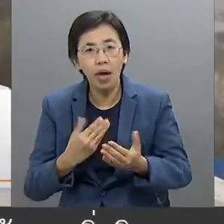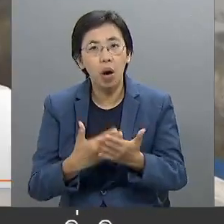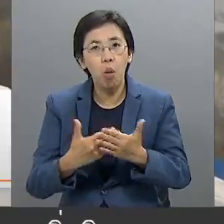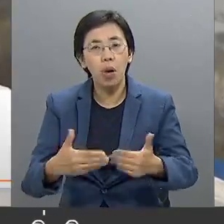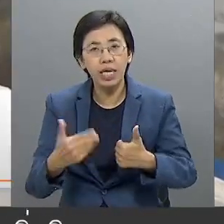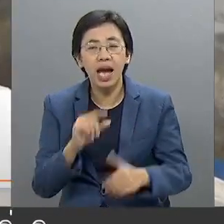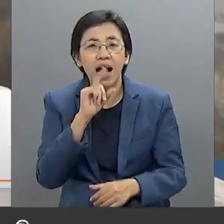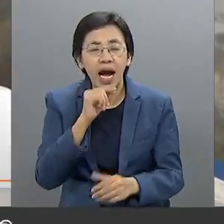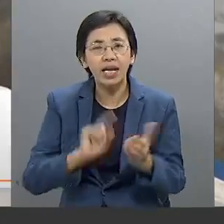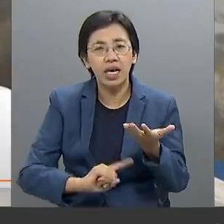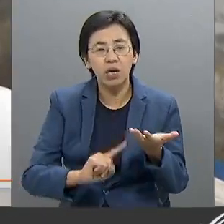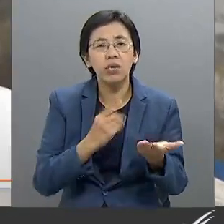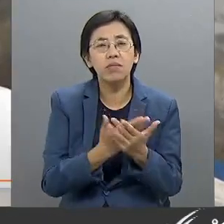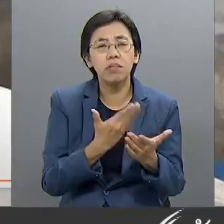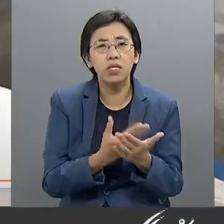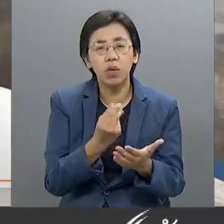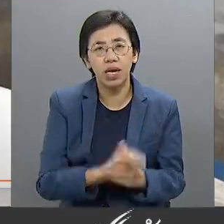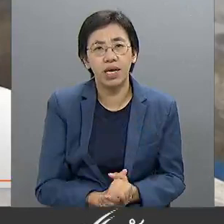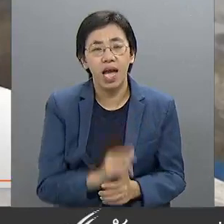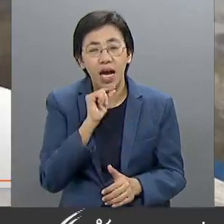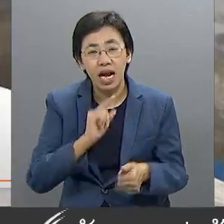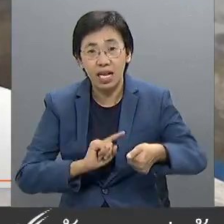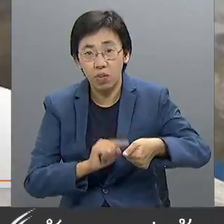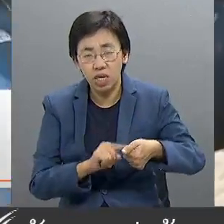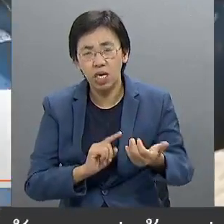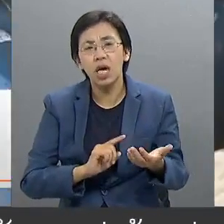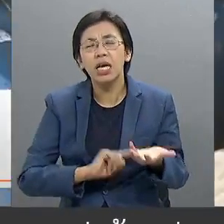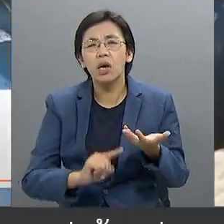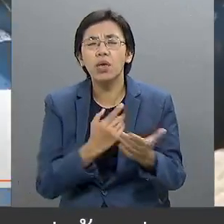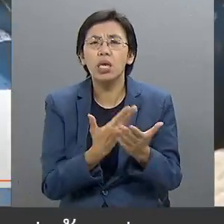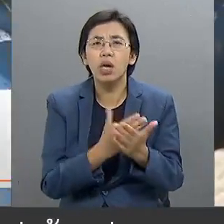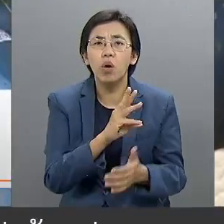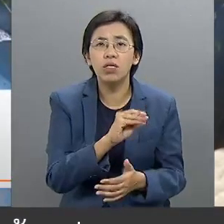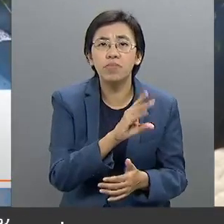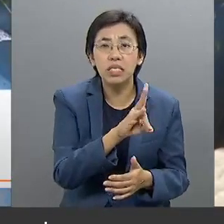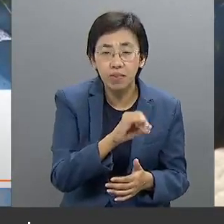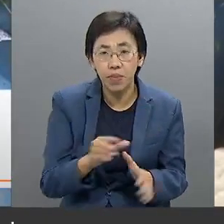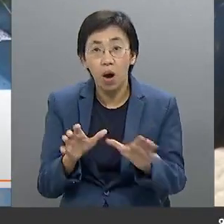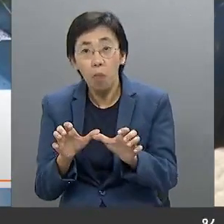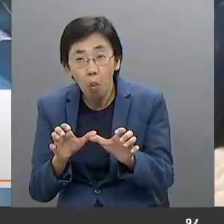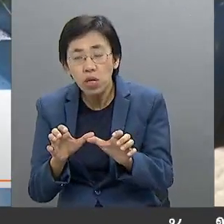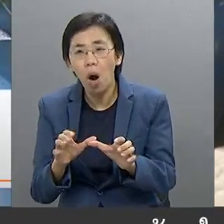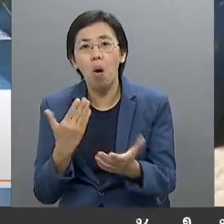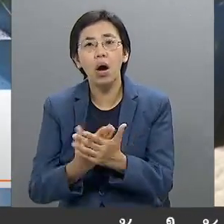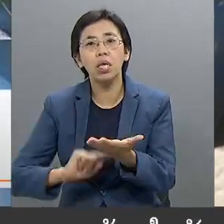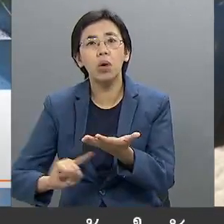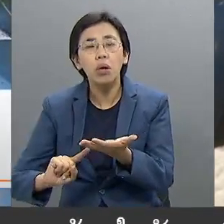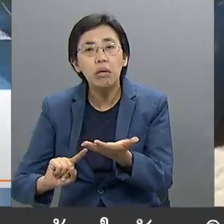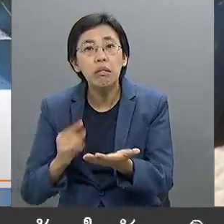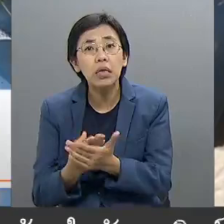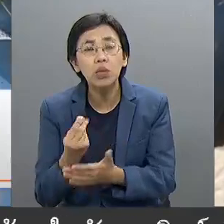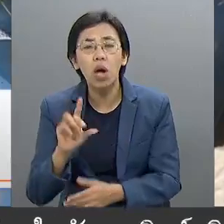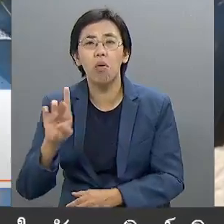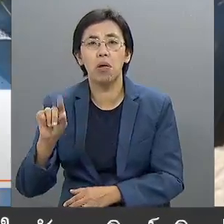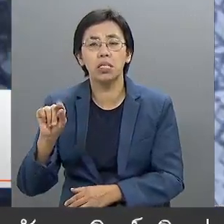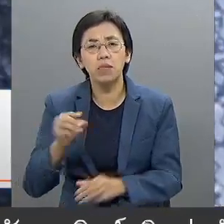กรัมนึงนะเป็นตัวเนี่ยน่าจะประมาณ 60-70 บาทแต่ปูนา120แล้วครับคุณผู้ชมอ่ะอย่างนั้นเดี๋ยวมาดูวิธีการเลี้ยงเล